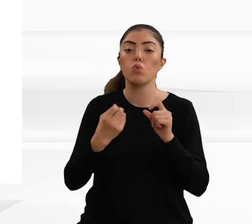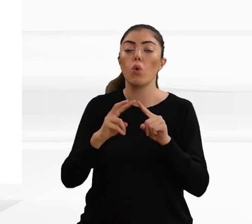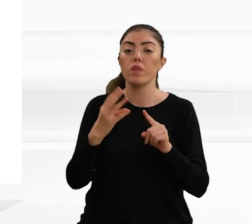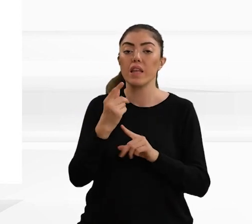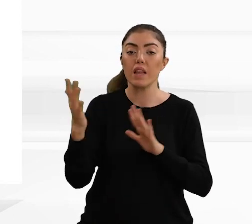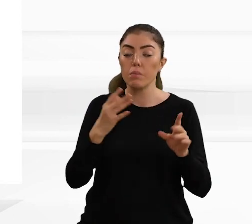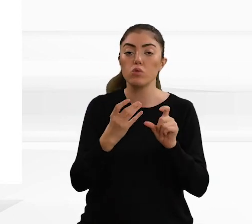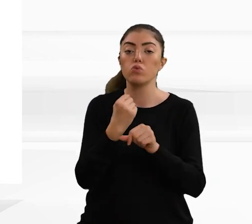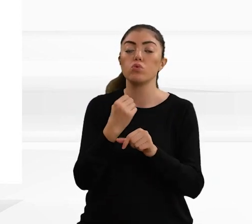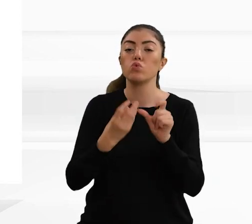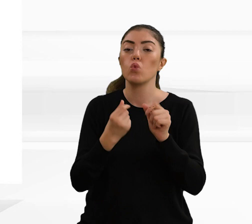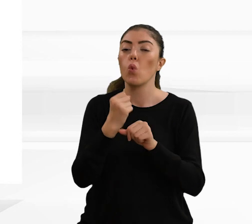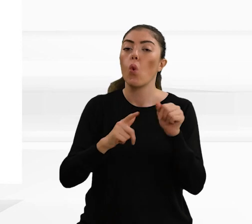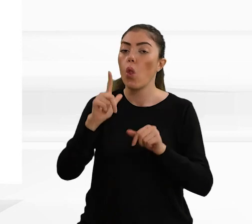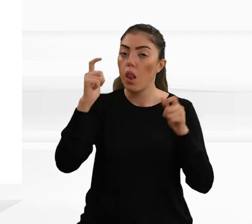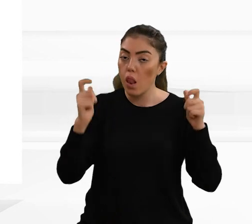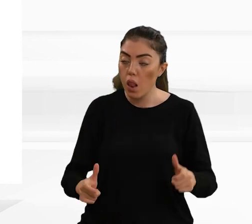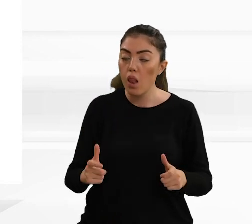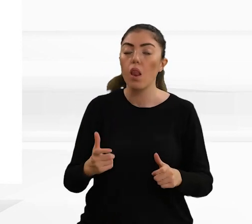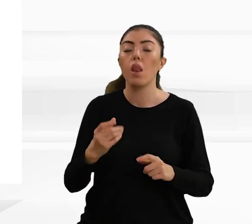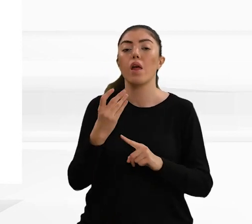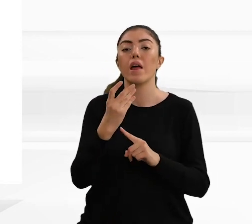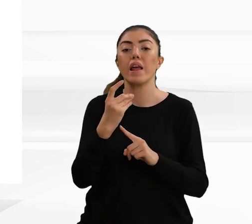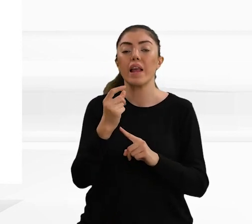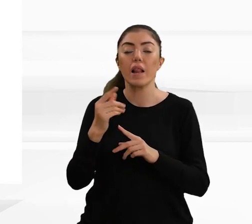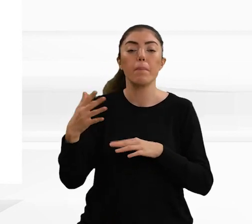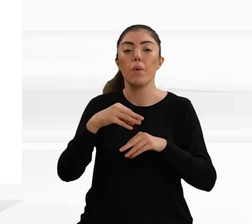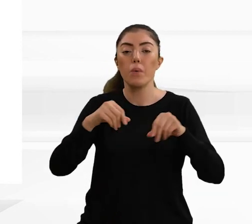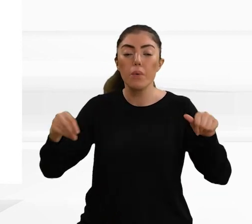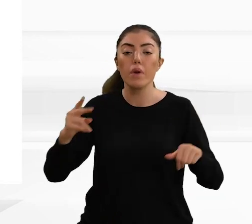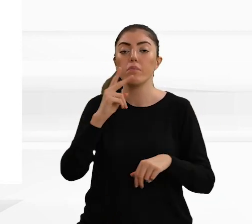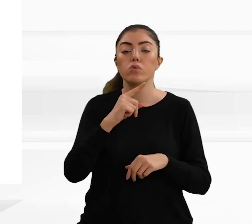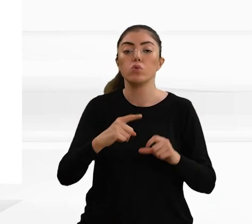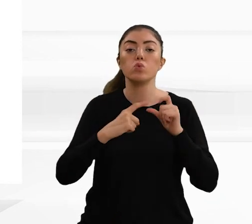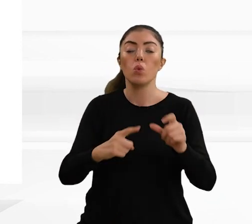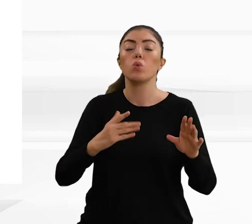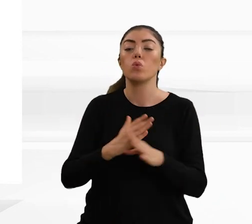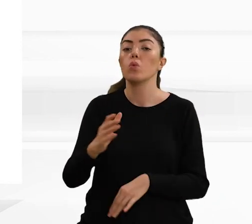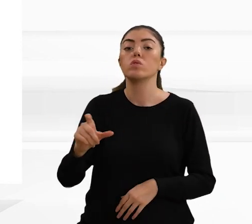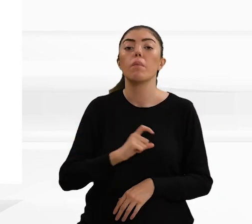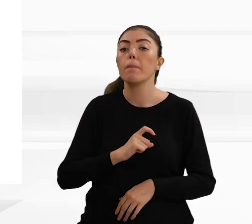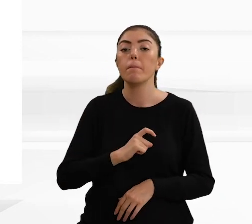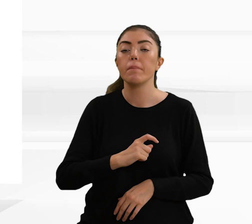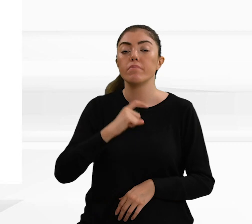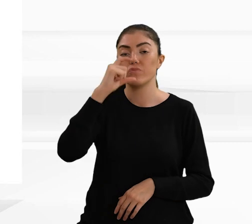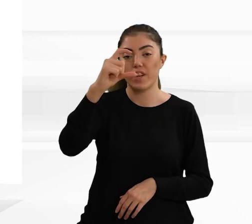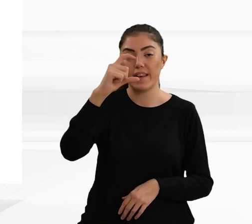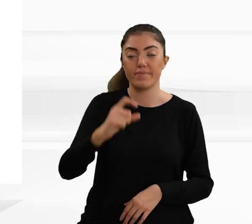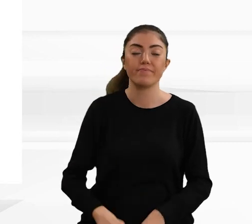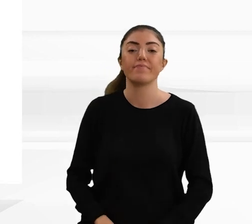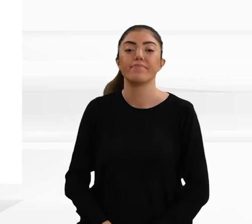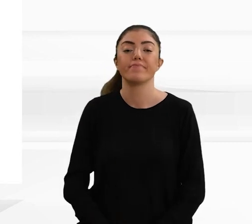çöl iklimi gibi incelemektedir Bu nedenle sorunun doğru cevabı C